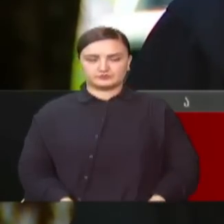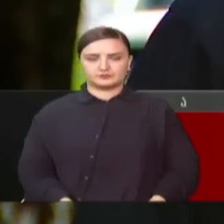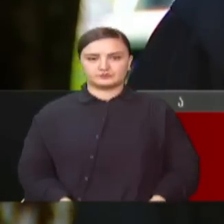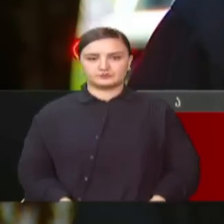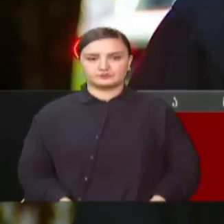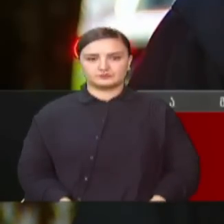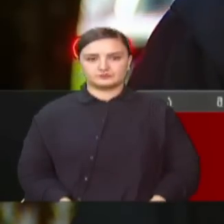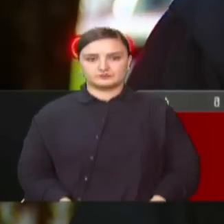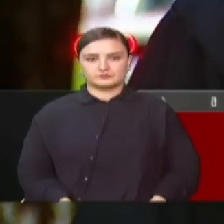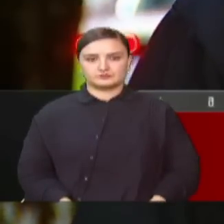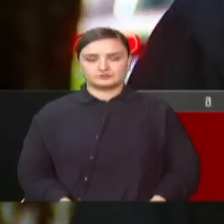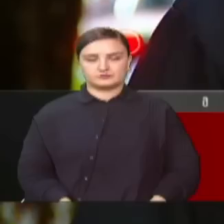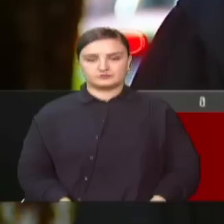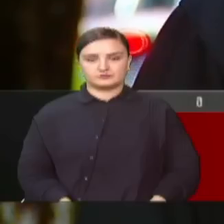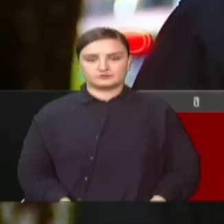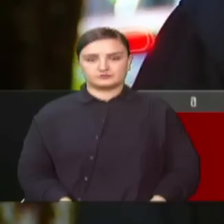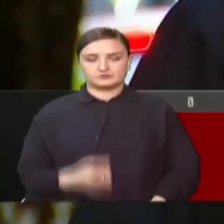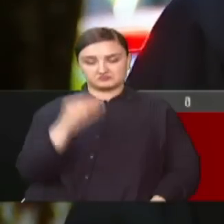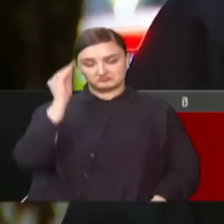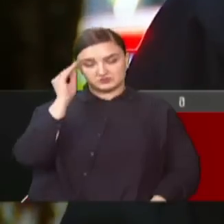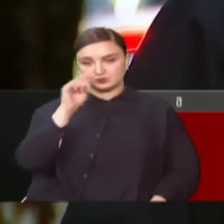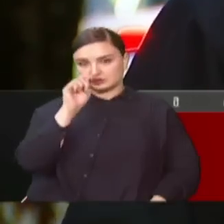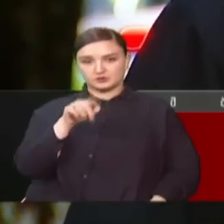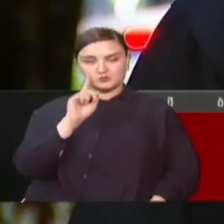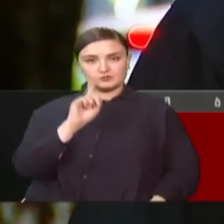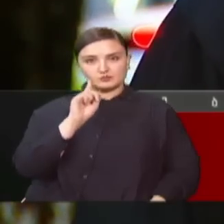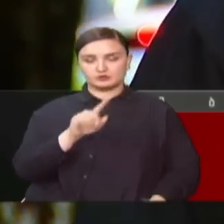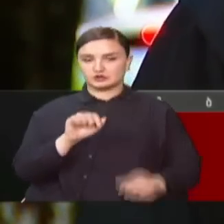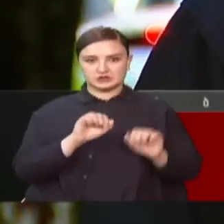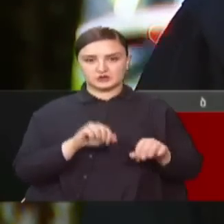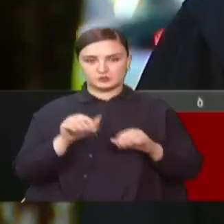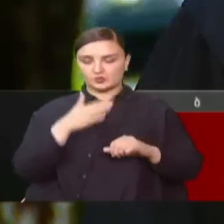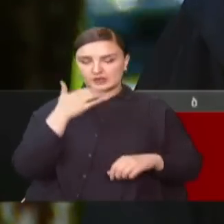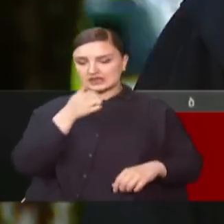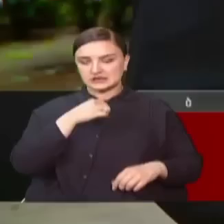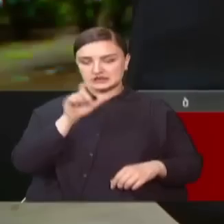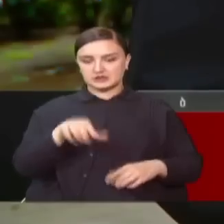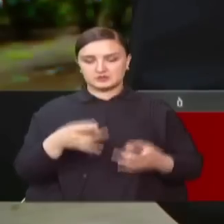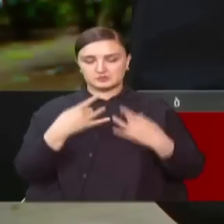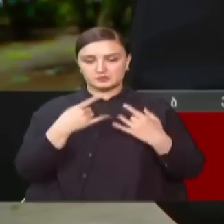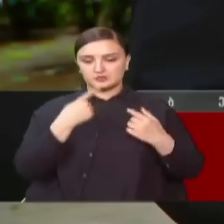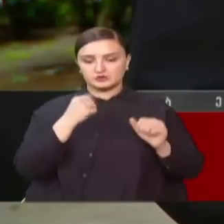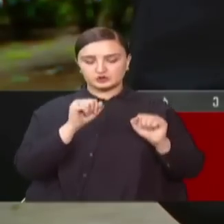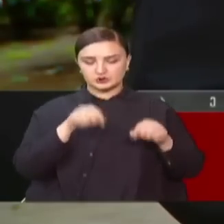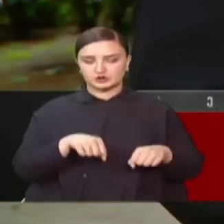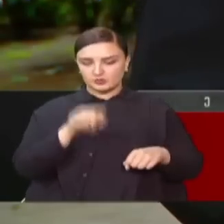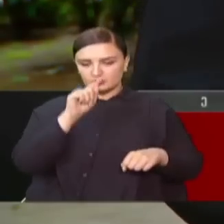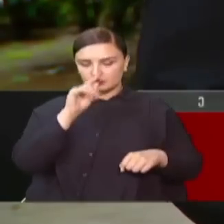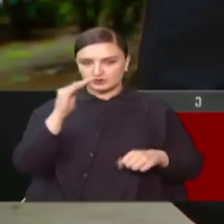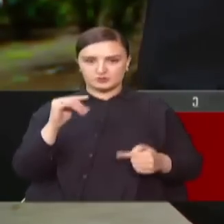აზრით ჯერჯერობით უკრაინას ამის შესაძლებლობა არ გააჩნია. ექსპერტმა რამდენიმე ვერსია გვითხრა. ერთი ვერსიით ეს შესაძლოა